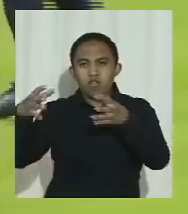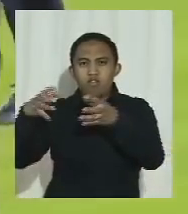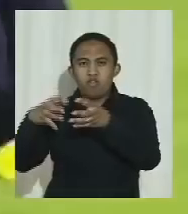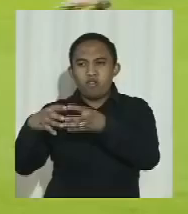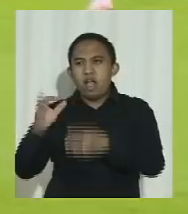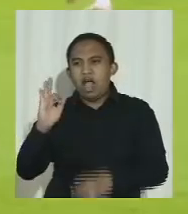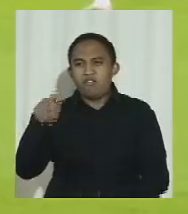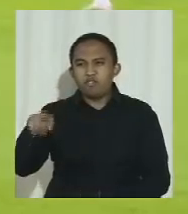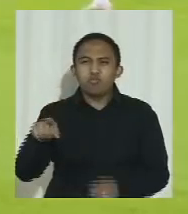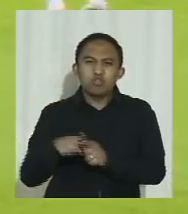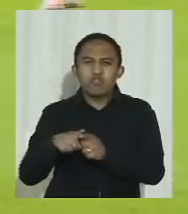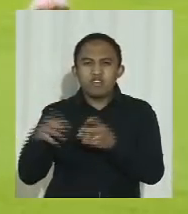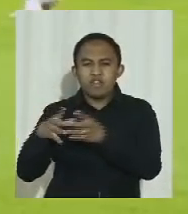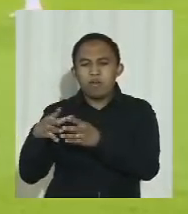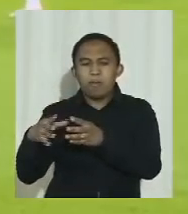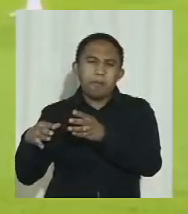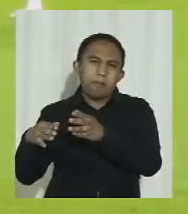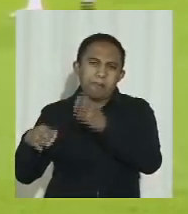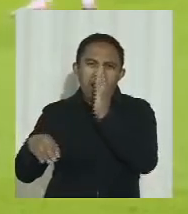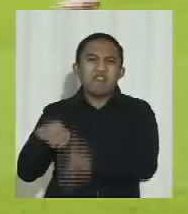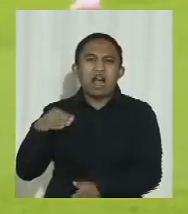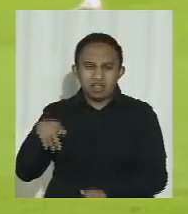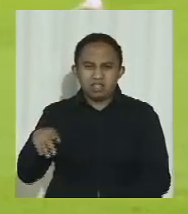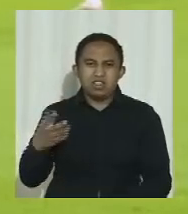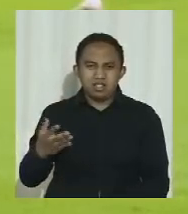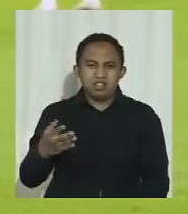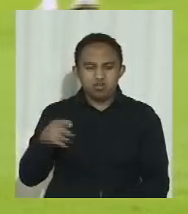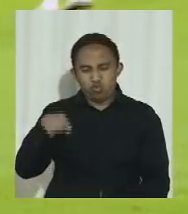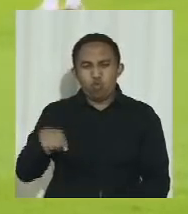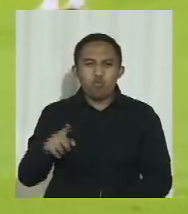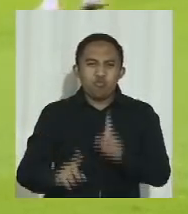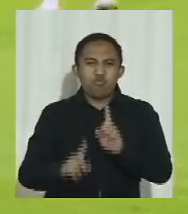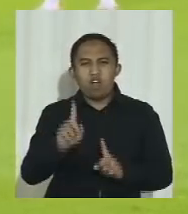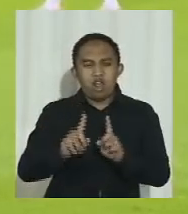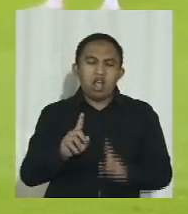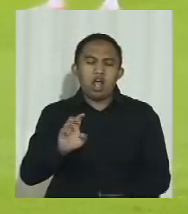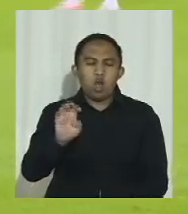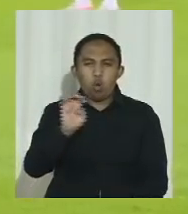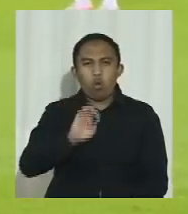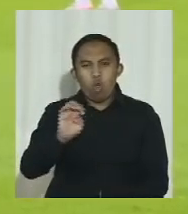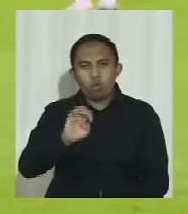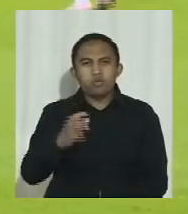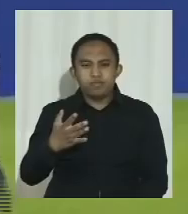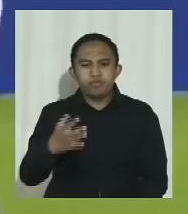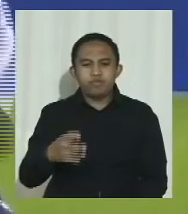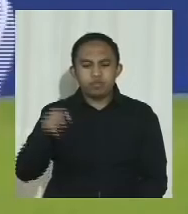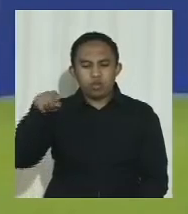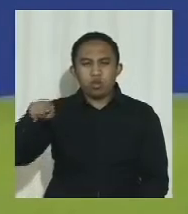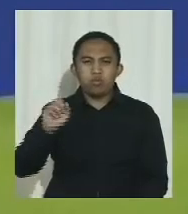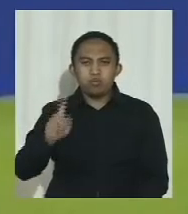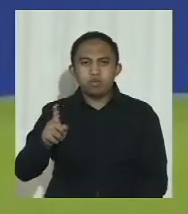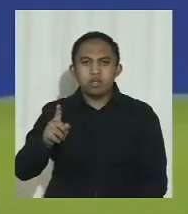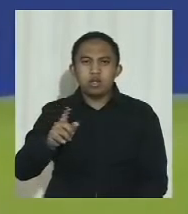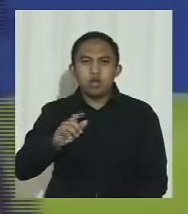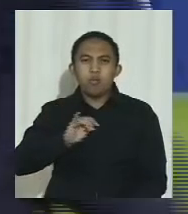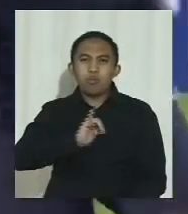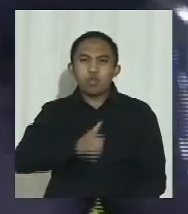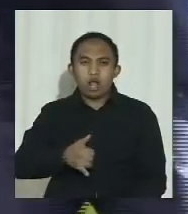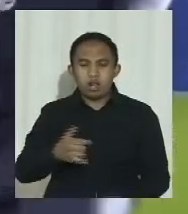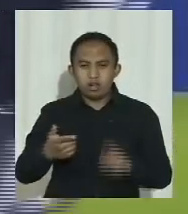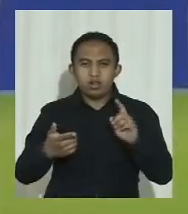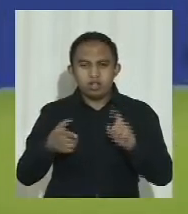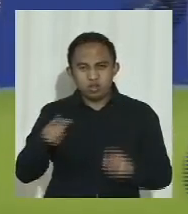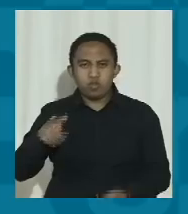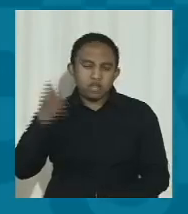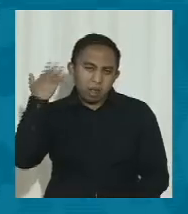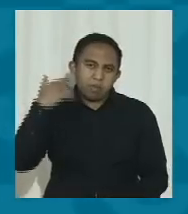vondron'ny fahafatesana na ilantsona hoe groupe de la mort ao anatin'izao Euro andehany fa 15 izao izay ahitana ny Portugal tompon-daka